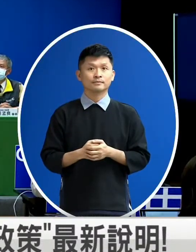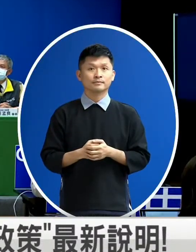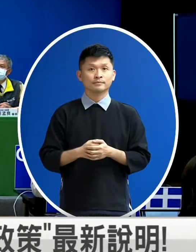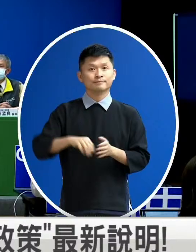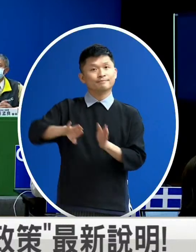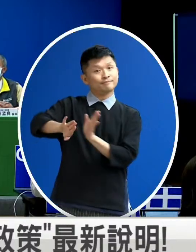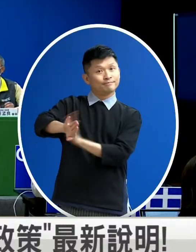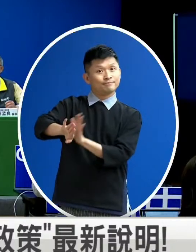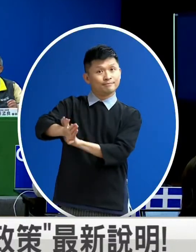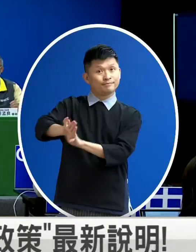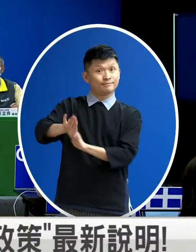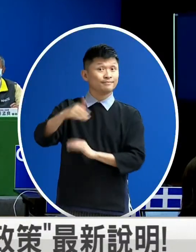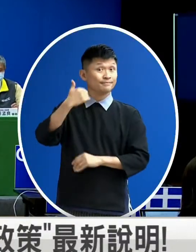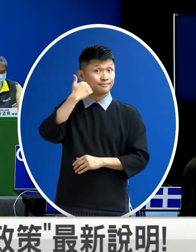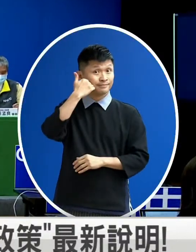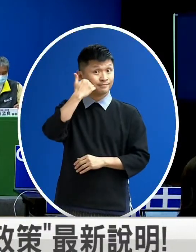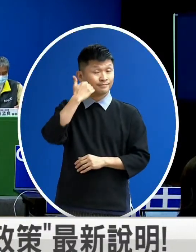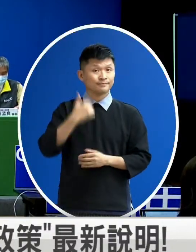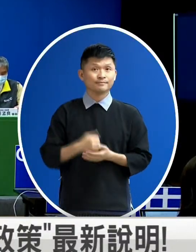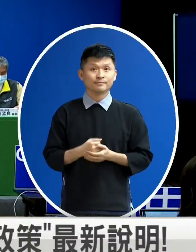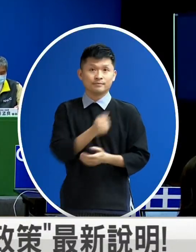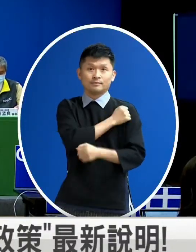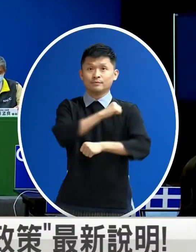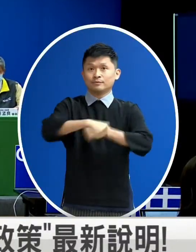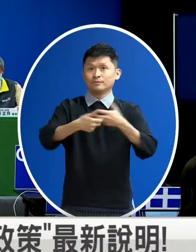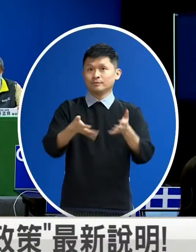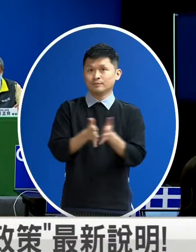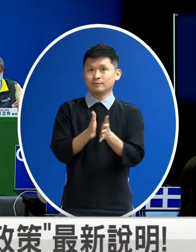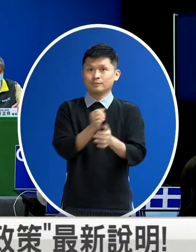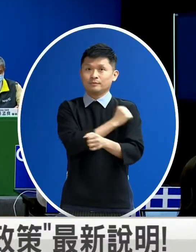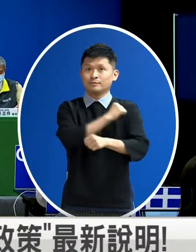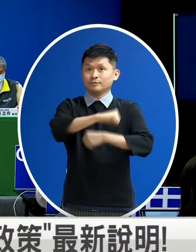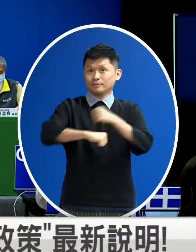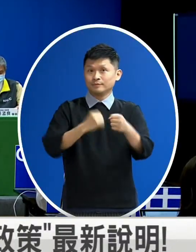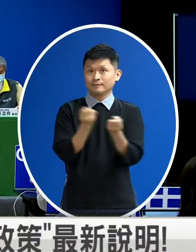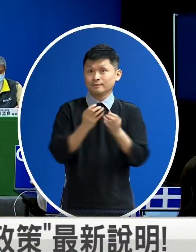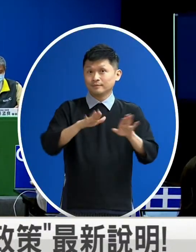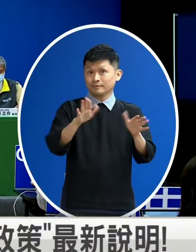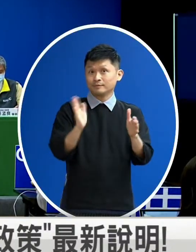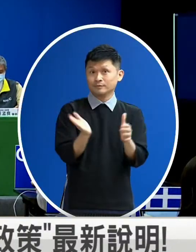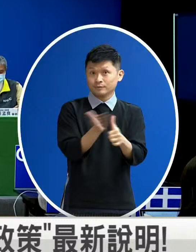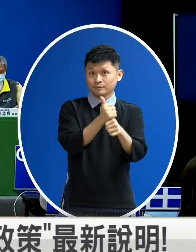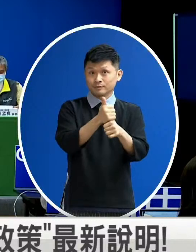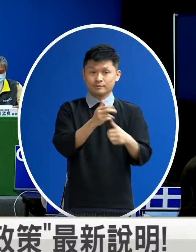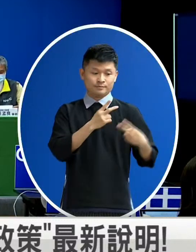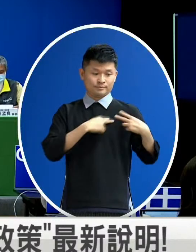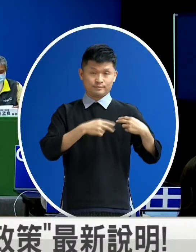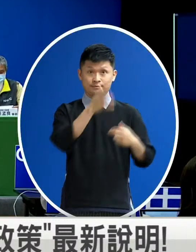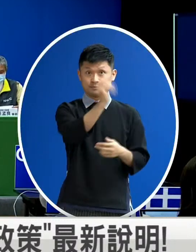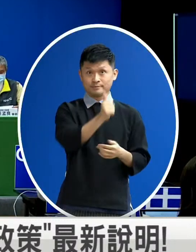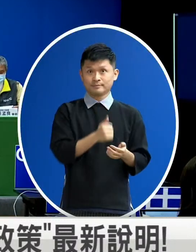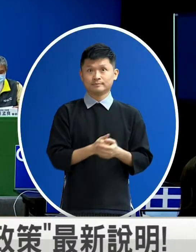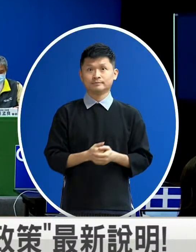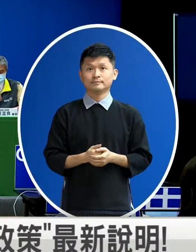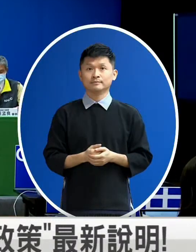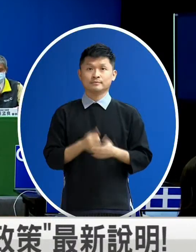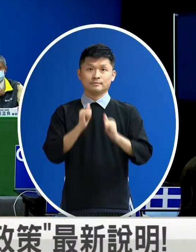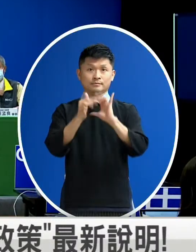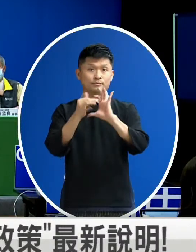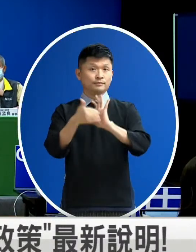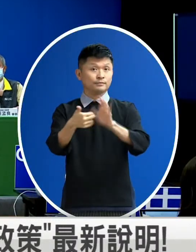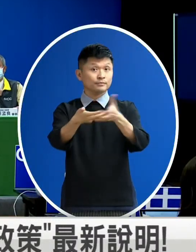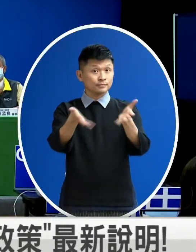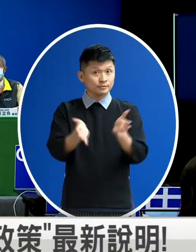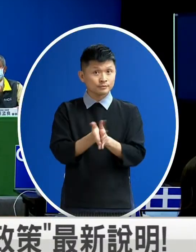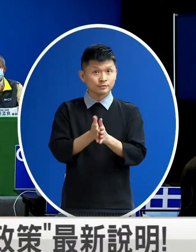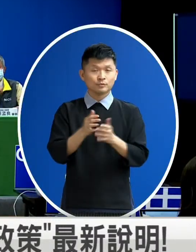的最右手边哈，那个我们劳动部劳动力发展署的蔡孟良蔡署长，以及啊我们社区防治